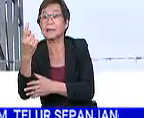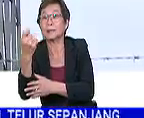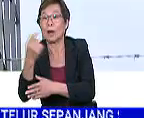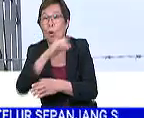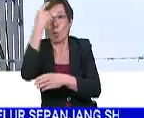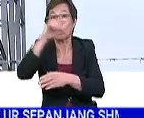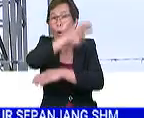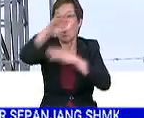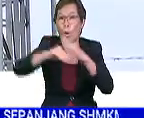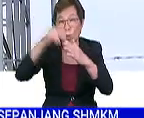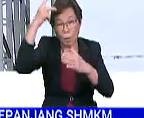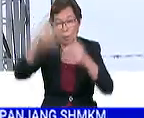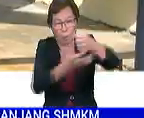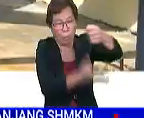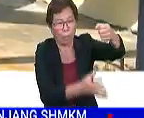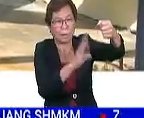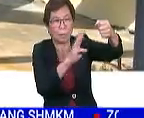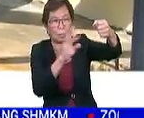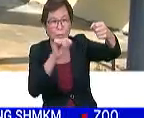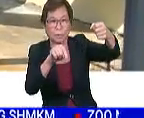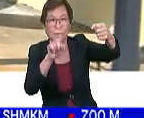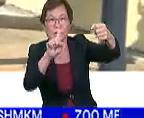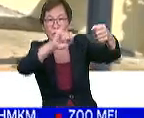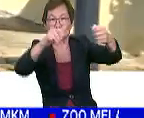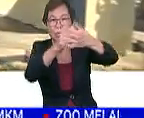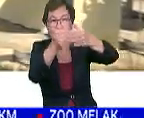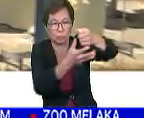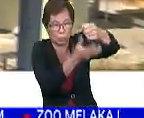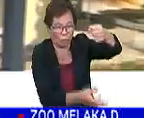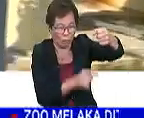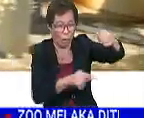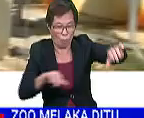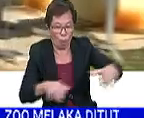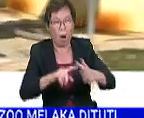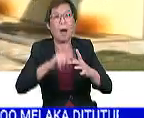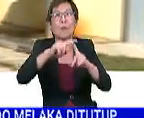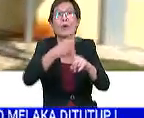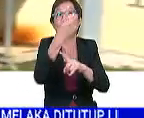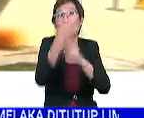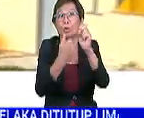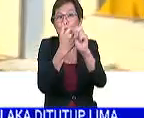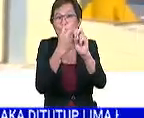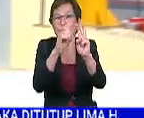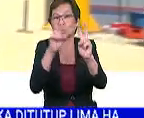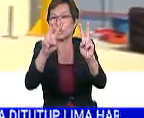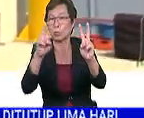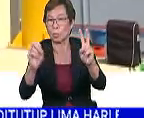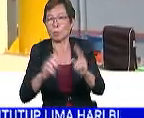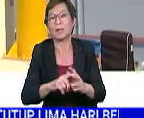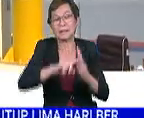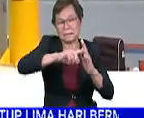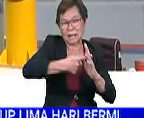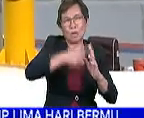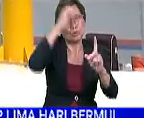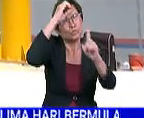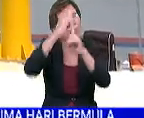Kelantan melibatkan peruntukan r69.1 juta yang dilaksana sejak Februari 2020 pelaksanaannya